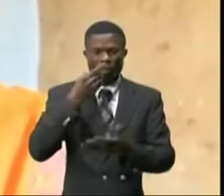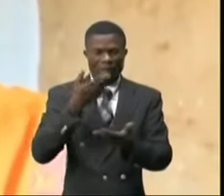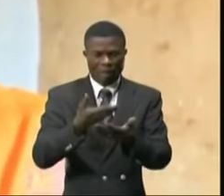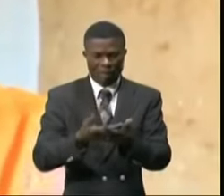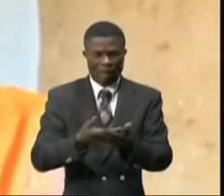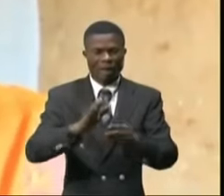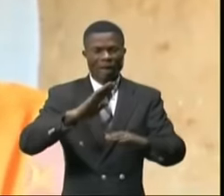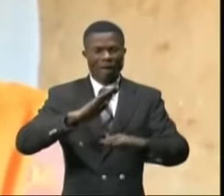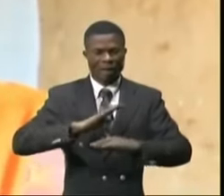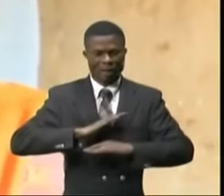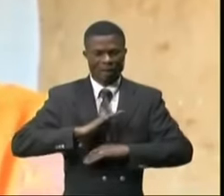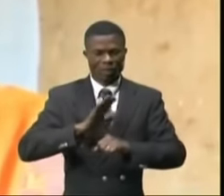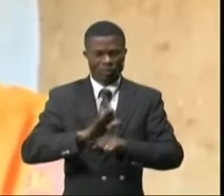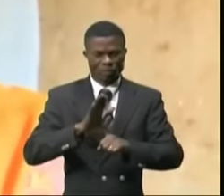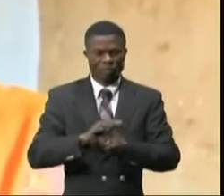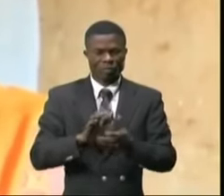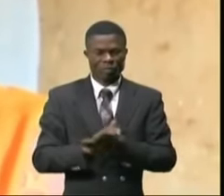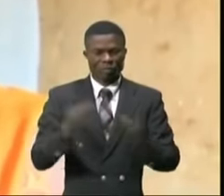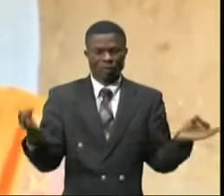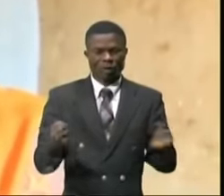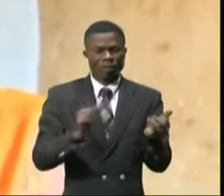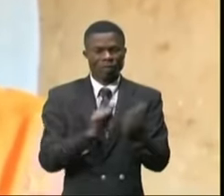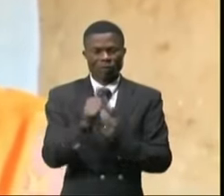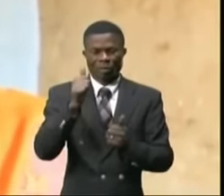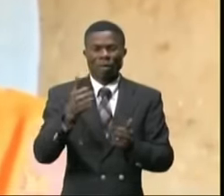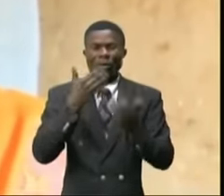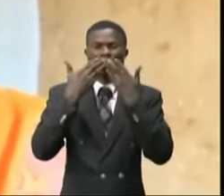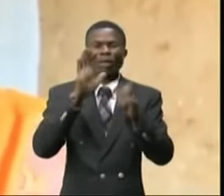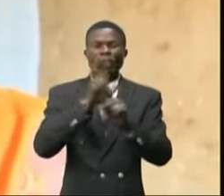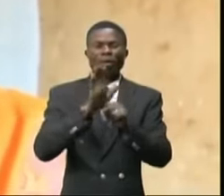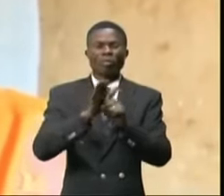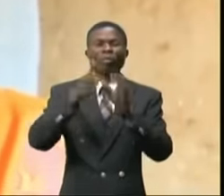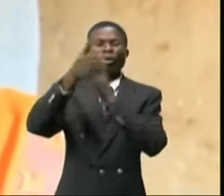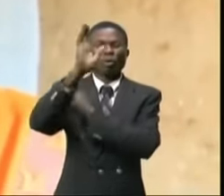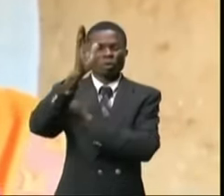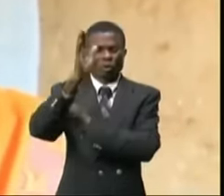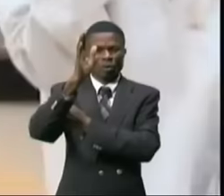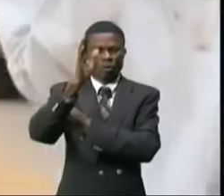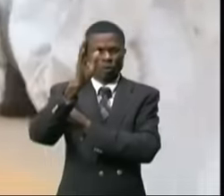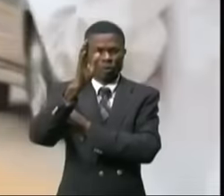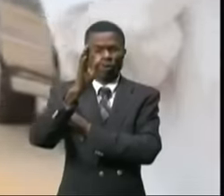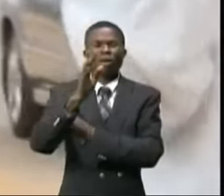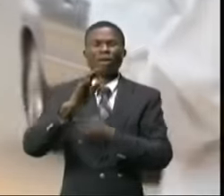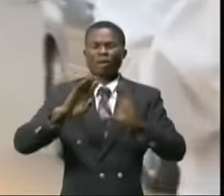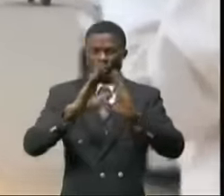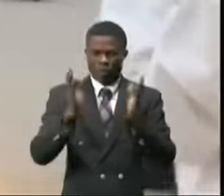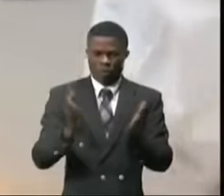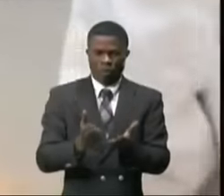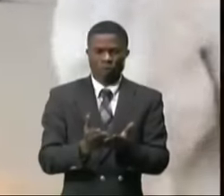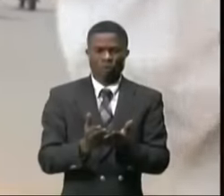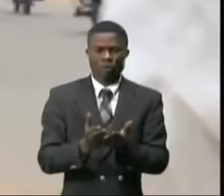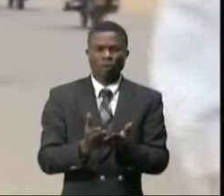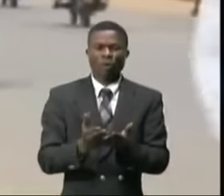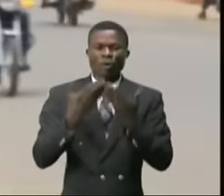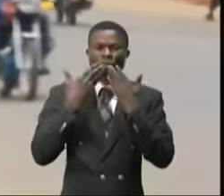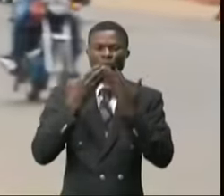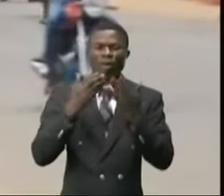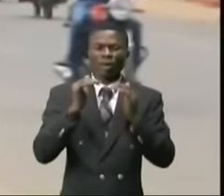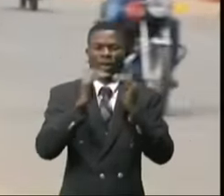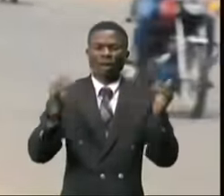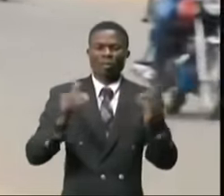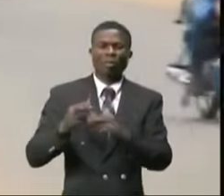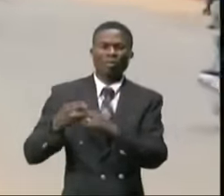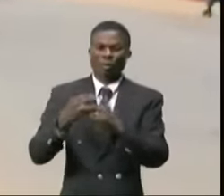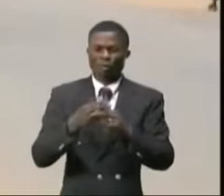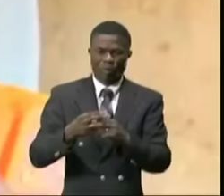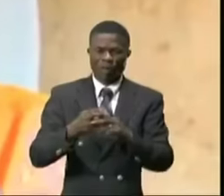sa satisfaction. Cette équipe vraiment bien, comme ici Penzambe, pour la fête s'est bien passée. Et nous rendons grâce à Dieu pour la paix qui règne